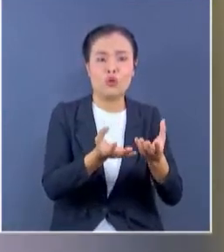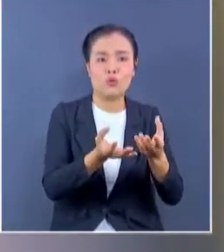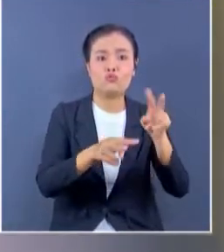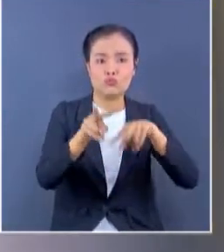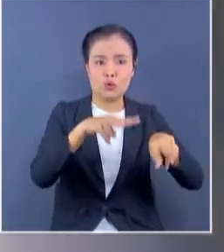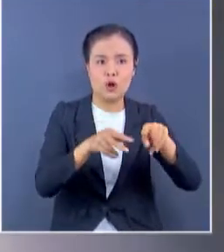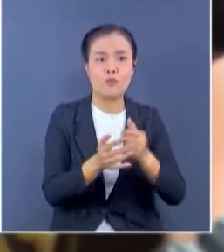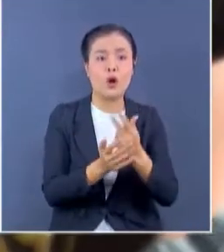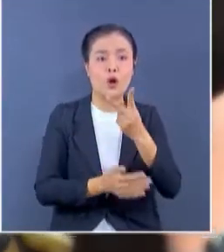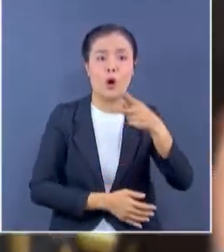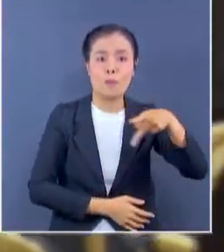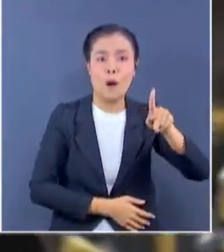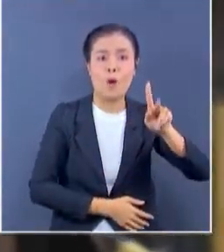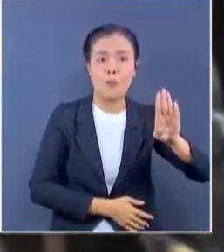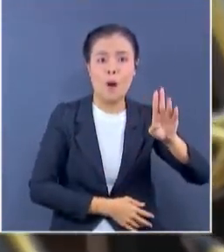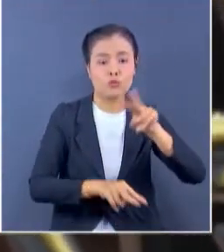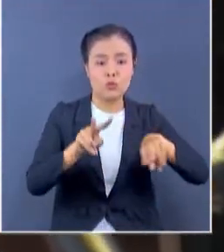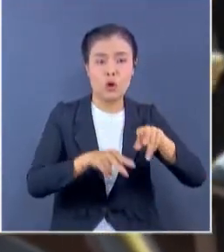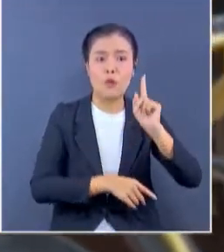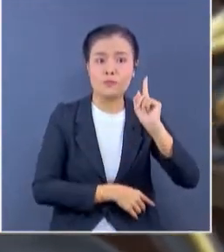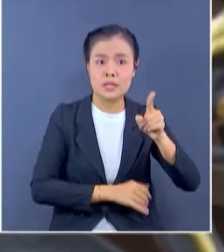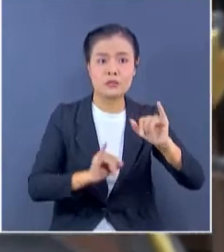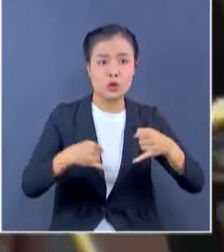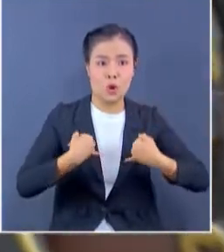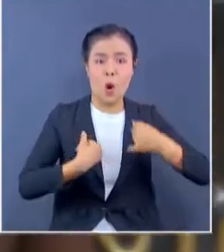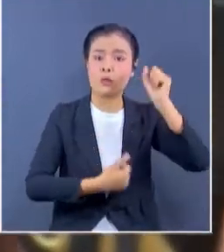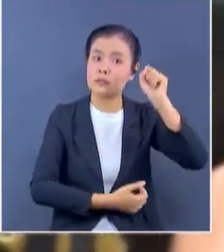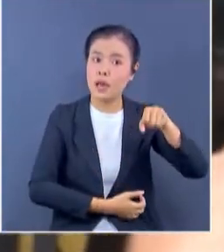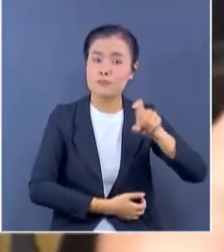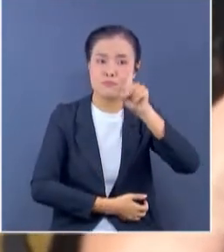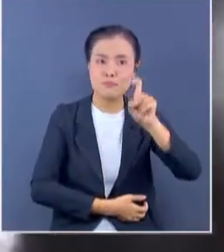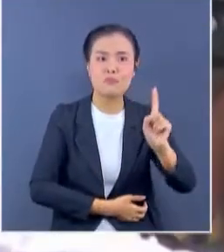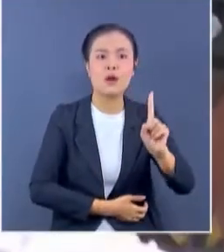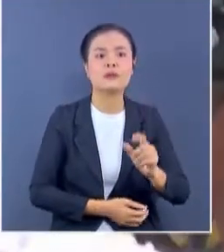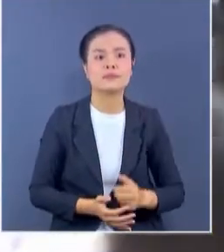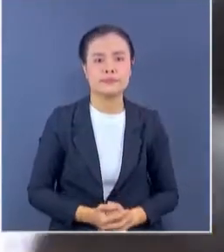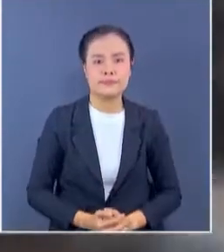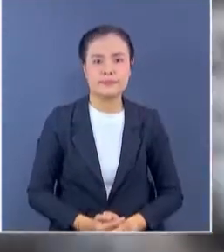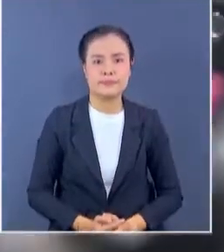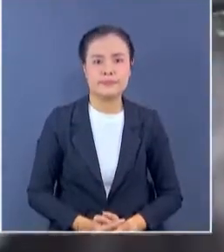ว่าทั้งหมดนั้นเป็นของนายเมธาชลิงสุขหรือว่าบอนนี่ใช่หรือไม่นะครับ ครับ